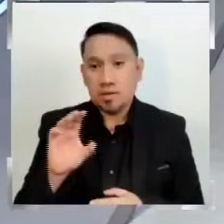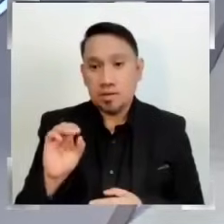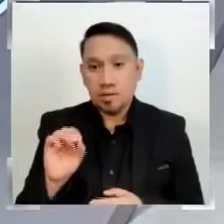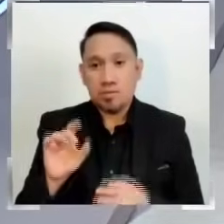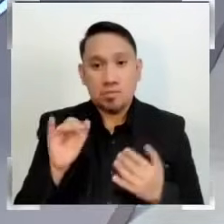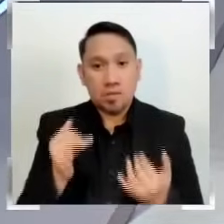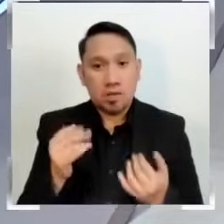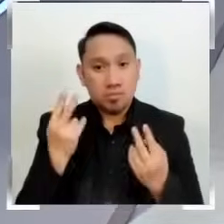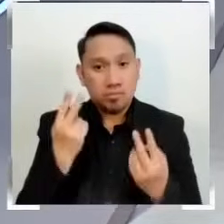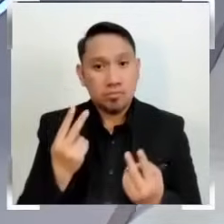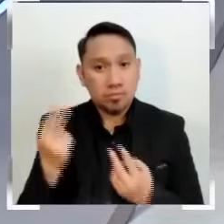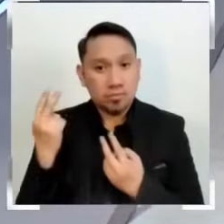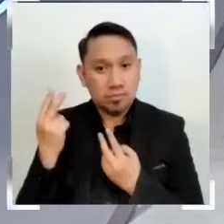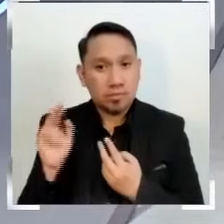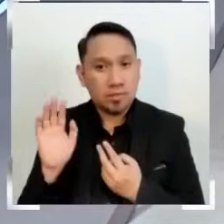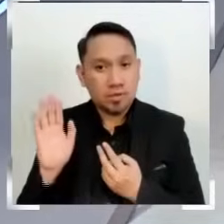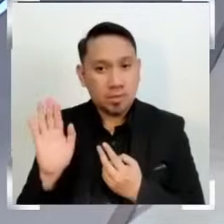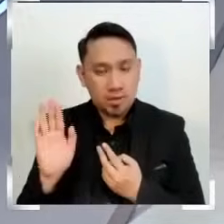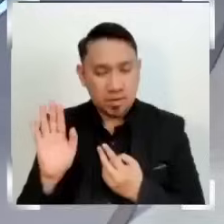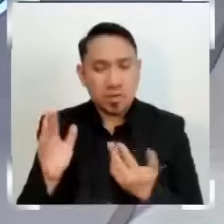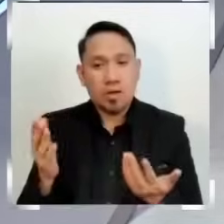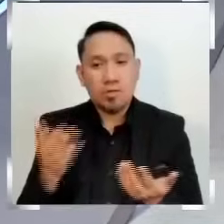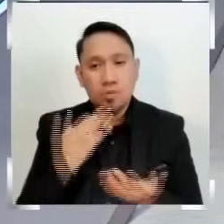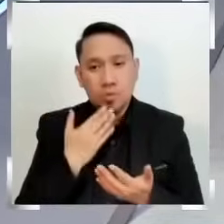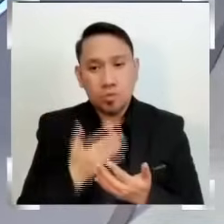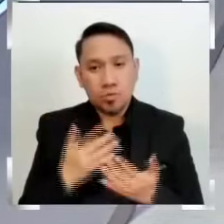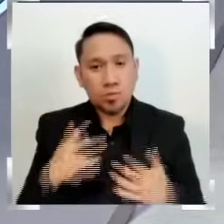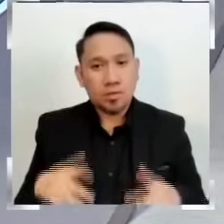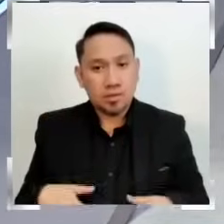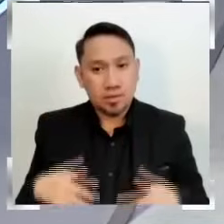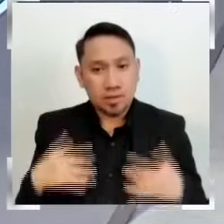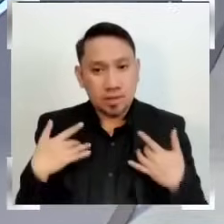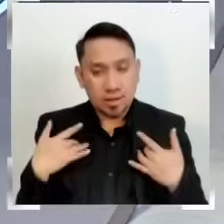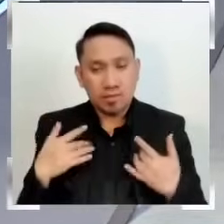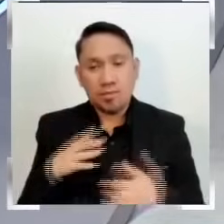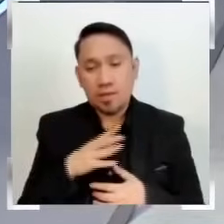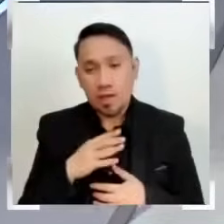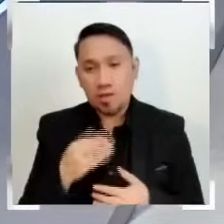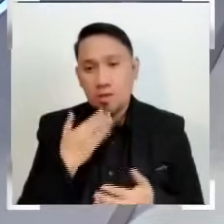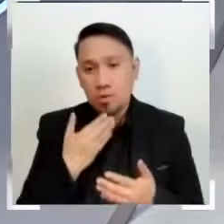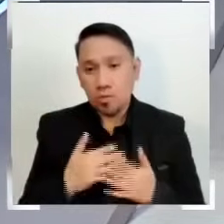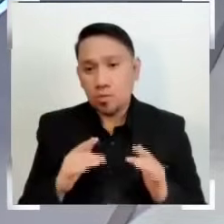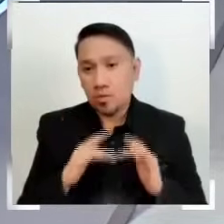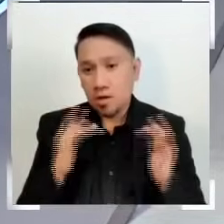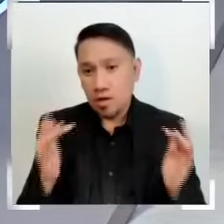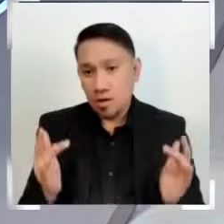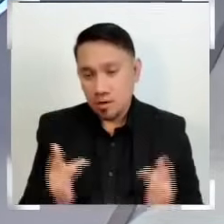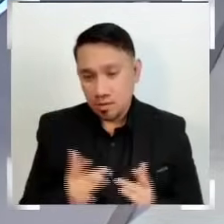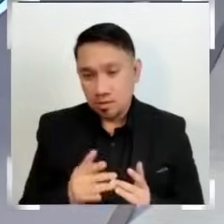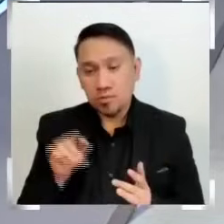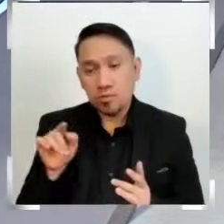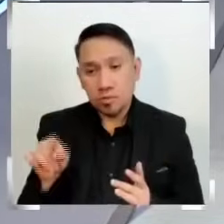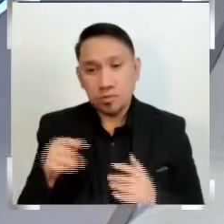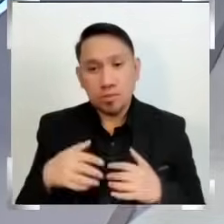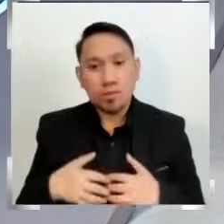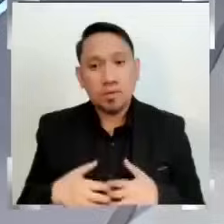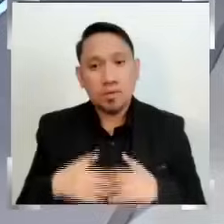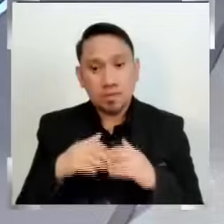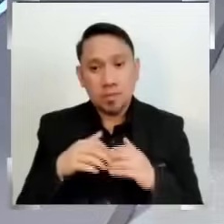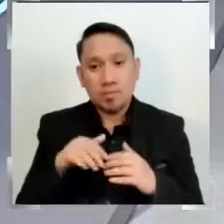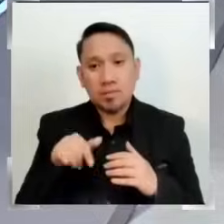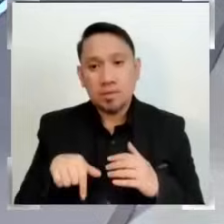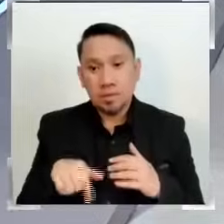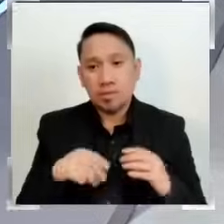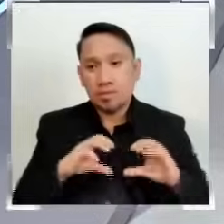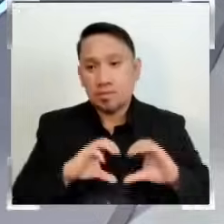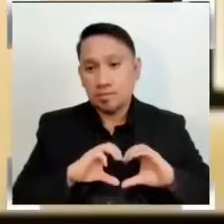ang kanyang makulay na buhay at puso para sa kapwa na naging daan para maitaguyod ang Kapuso Network. Saksi